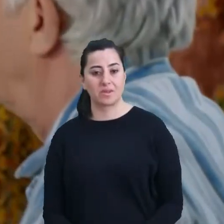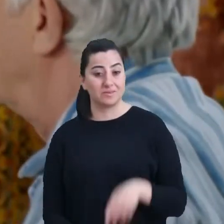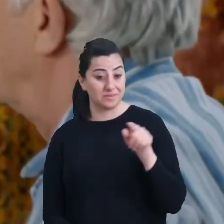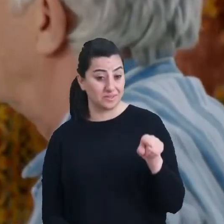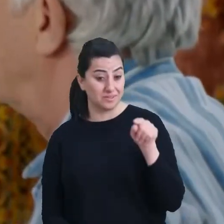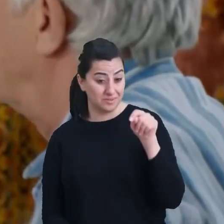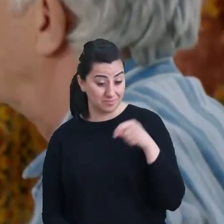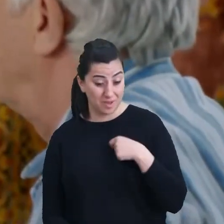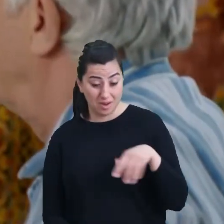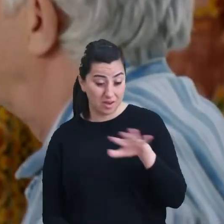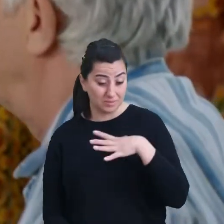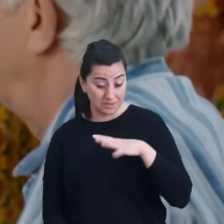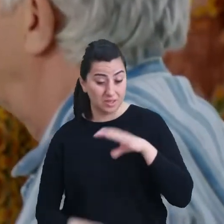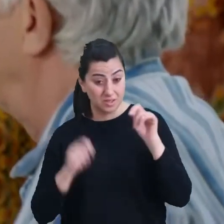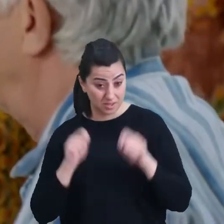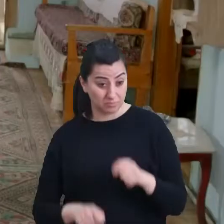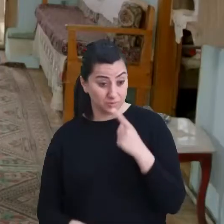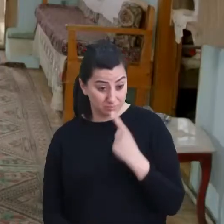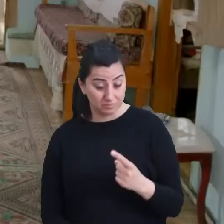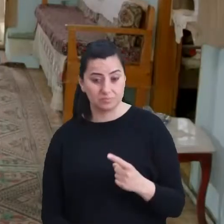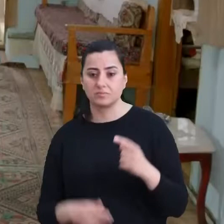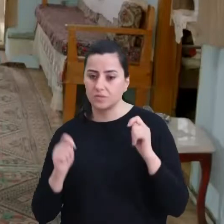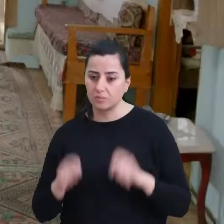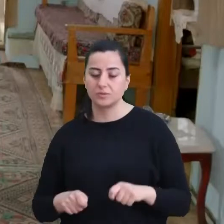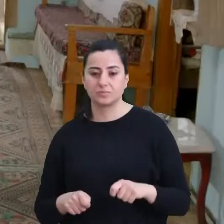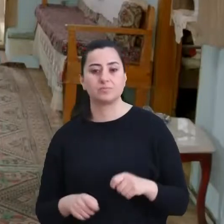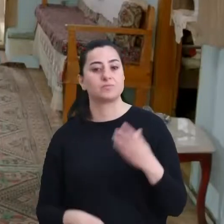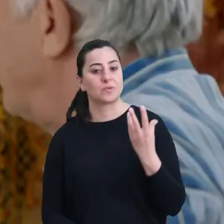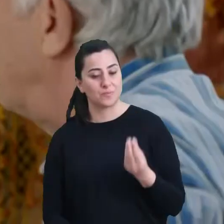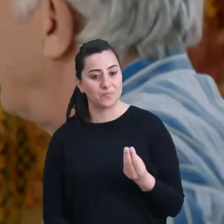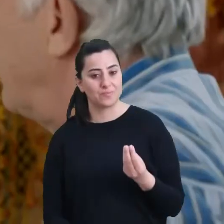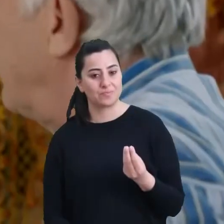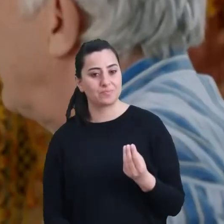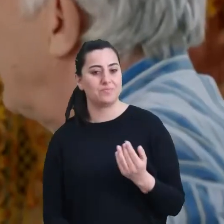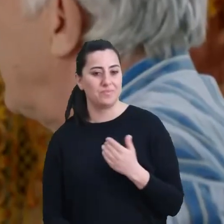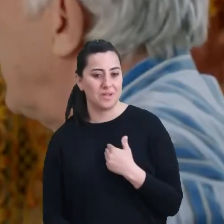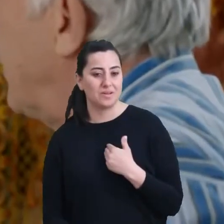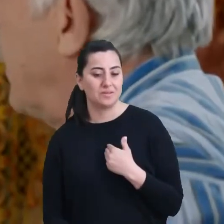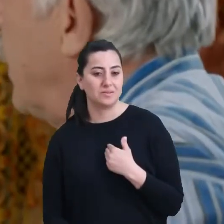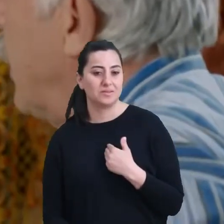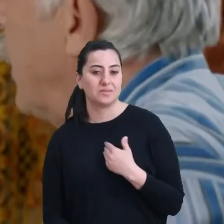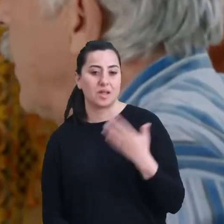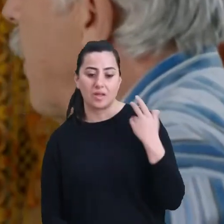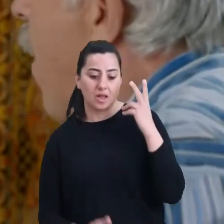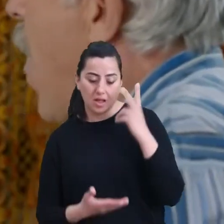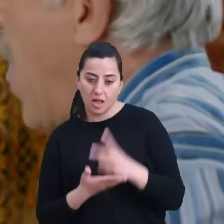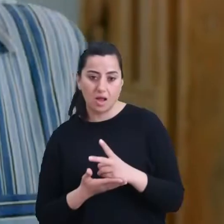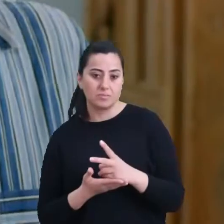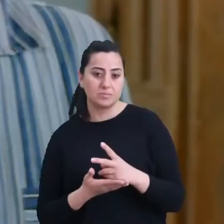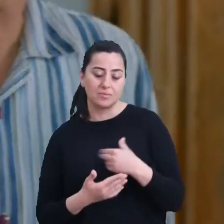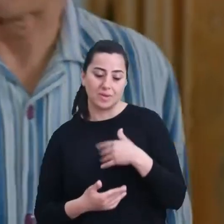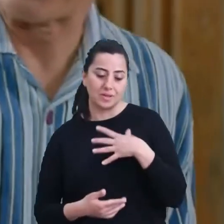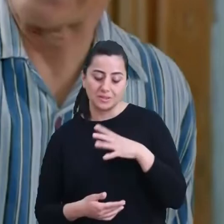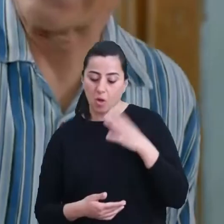Sen şimdi her istediğini yapacağım diyorsun öyle mi? Yapacağım. İyi. Ben zamanla karar veririm artık ne